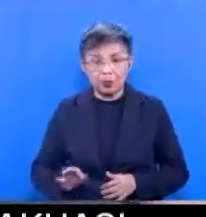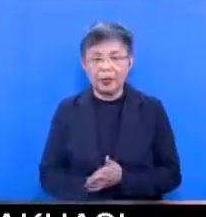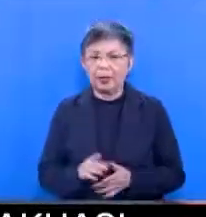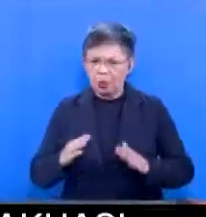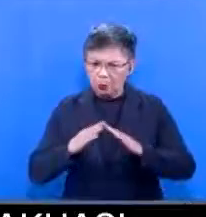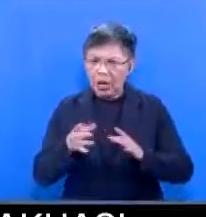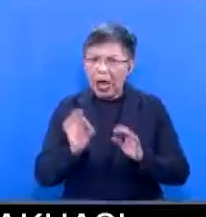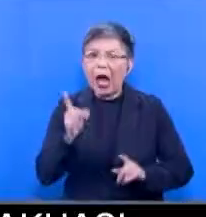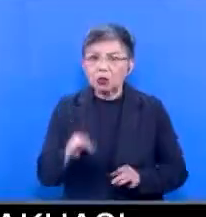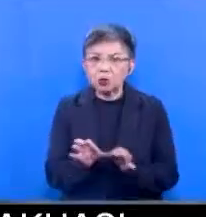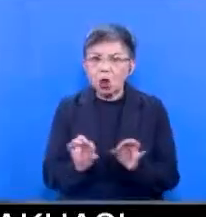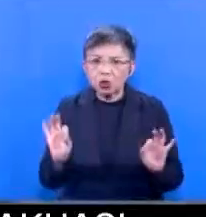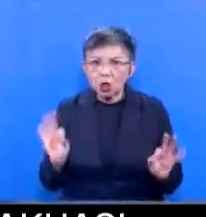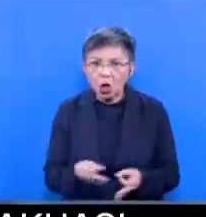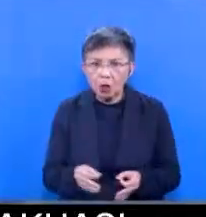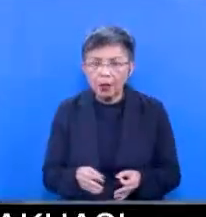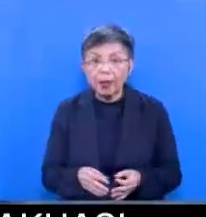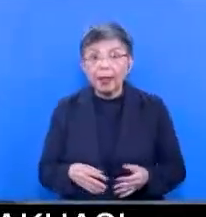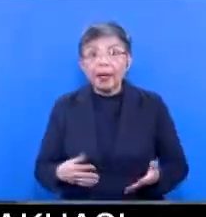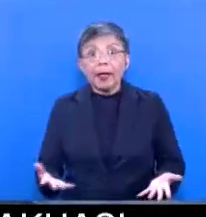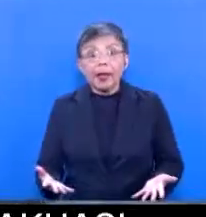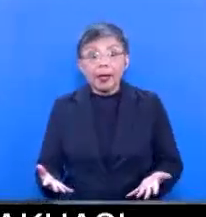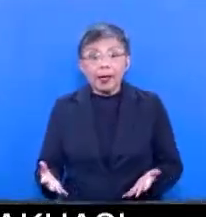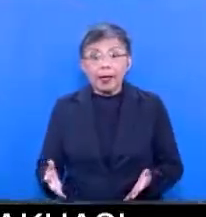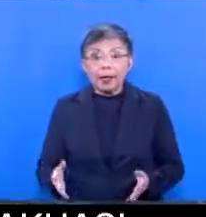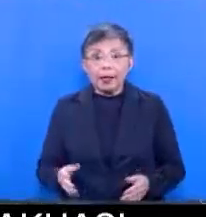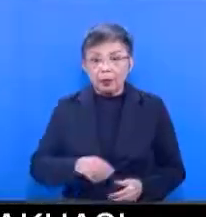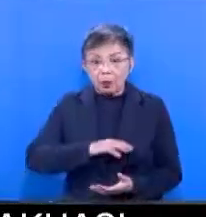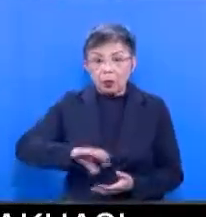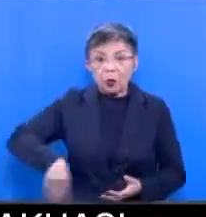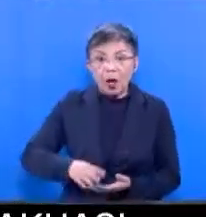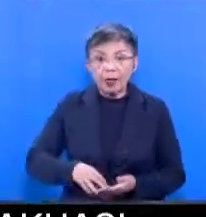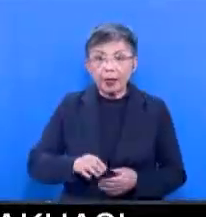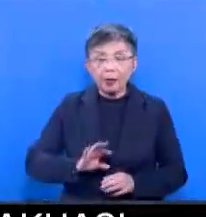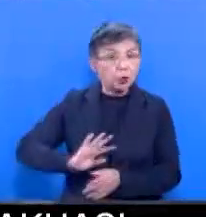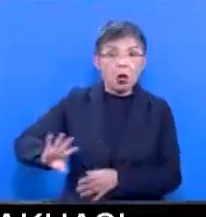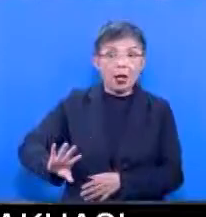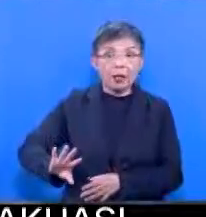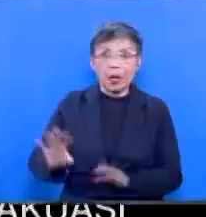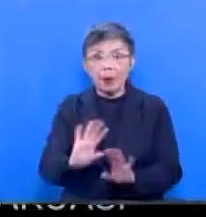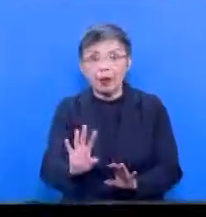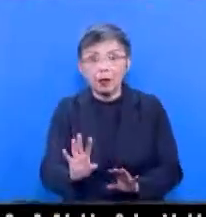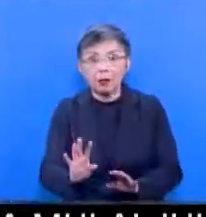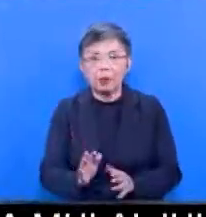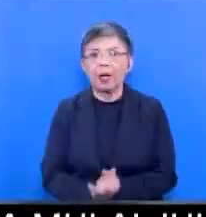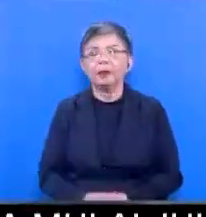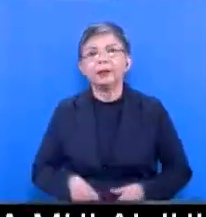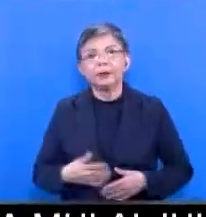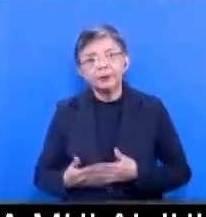beli. Ternyata Pak Ardan tidak bersedia, dia melakukan perlawanan Pak, ternyata udah ditolak semua dan tidak ada upaya hukum